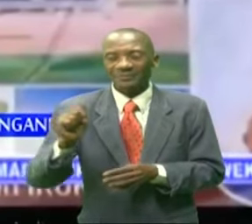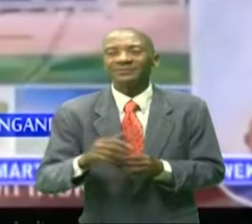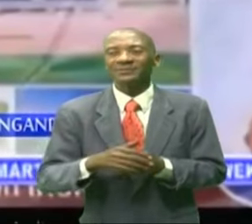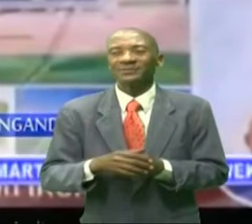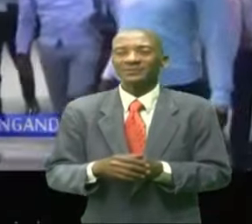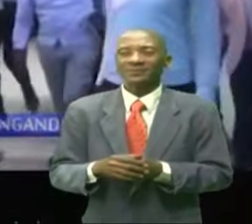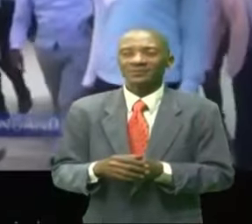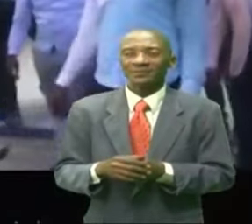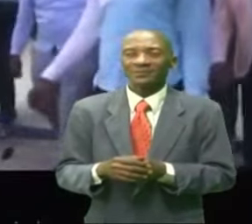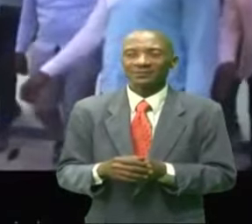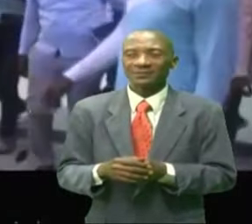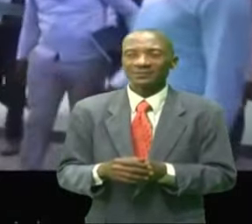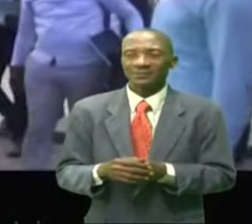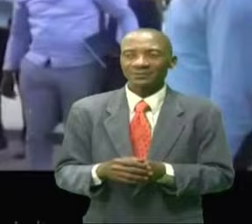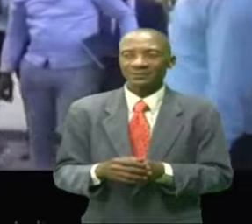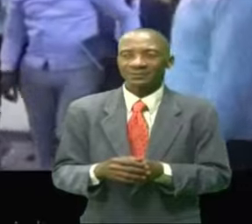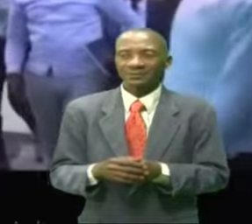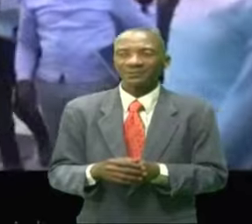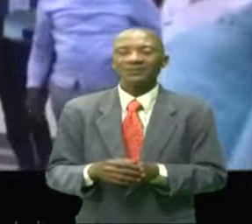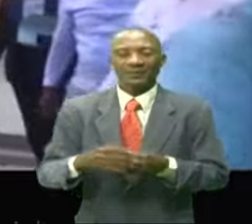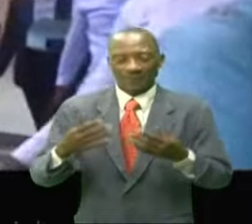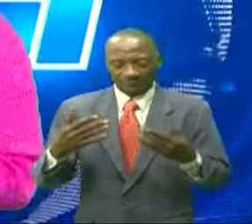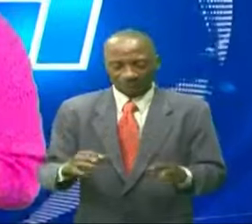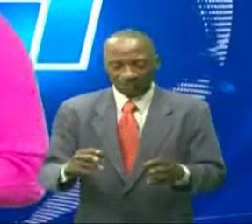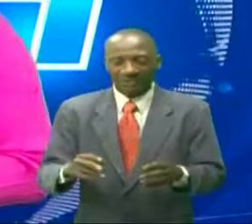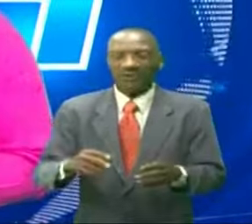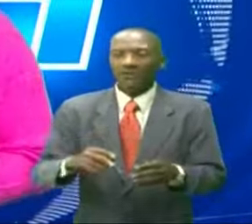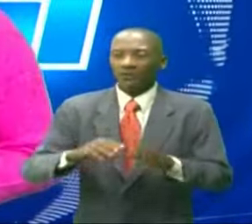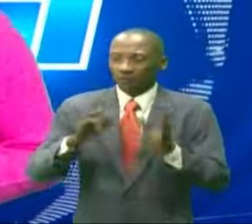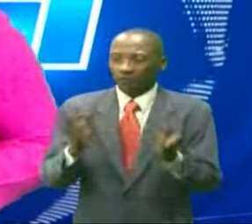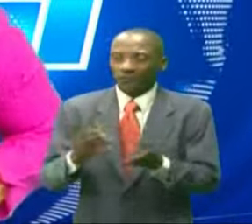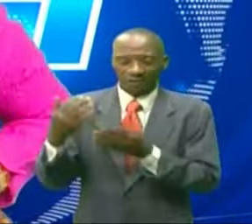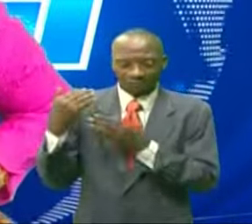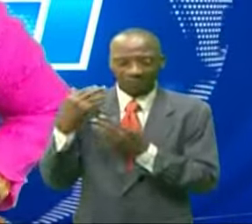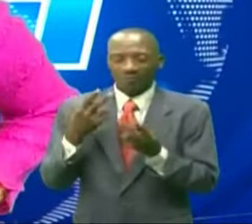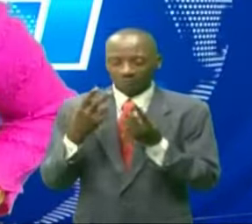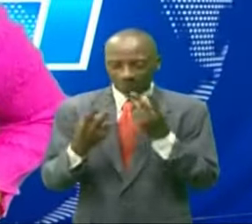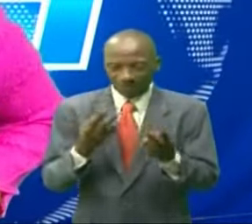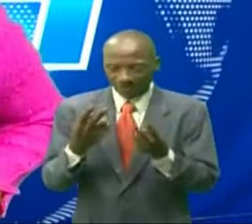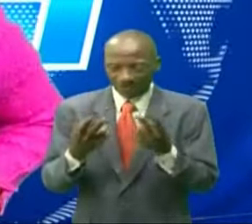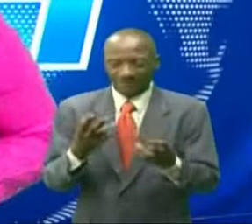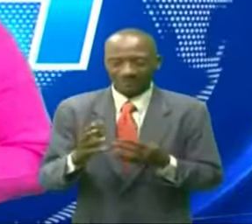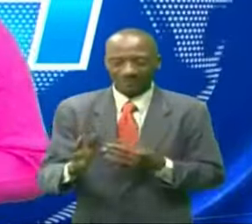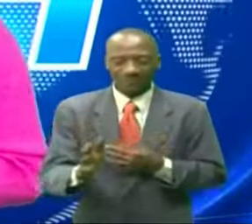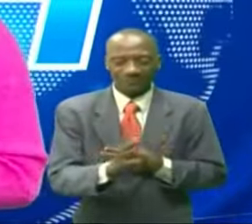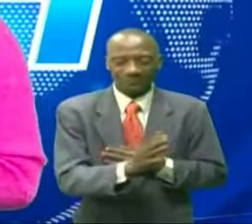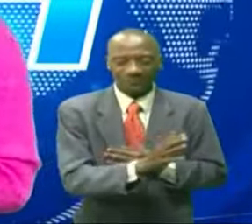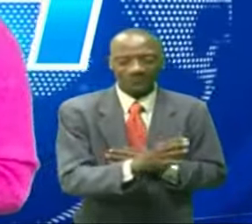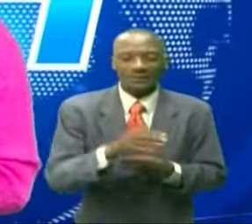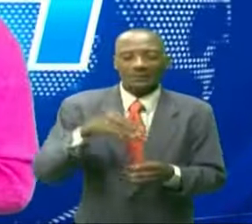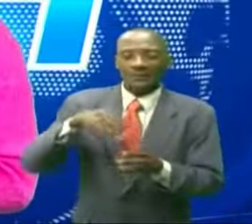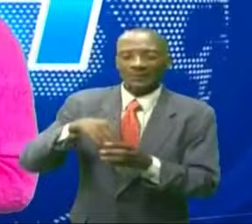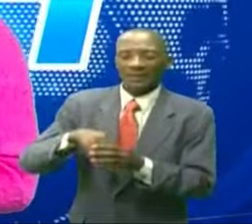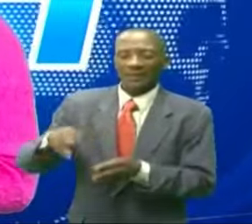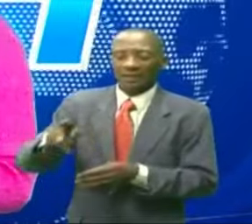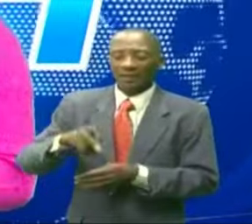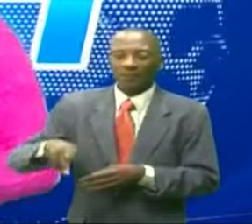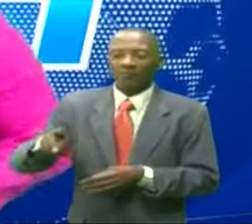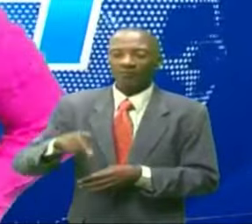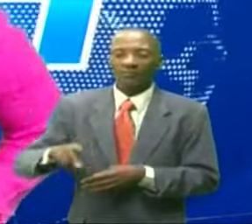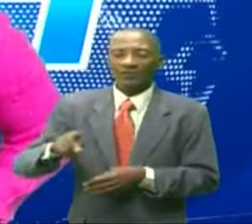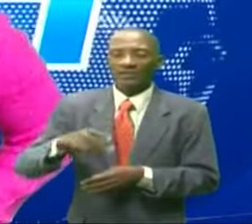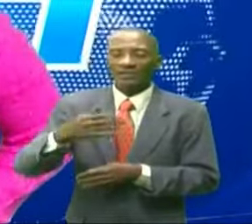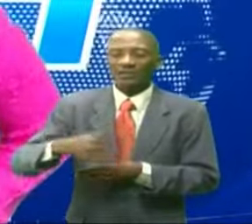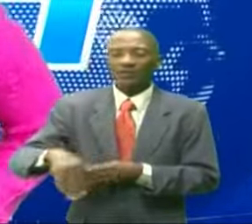de la vestiaire et les sanitaires. En séjour dans la province du Kwilu, dans le cadre du lancement de la